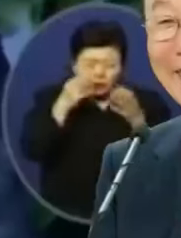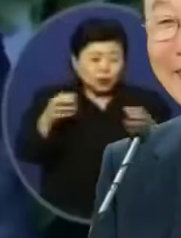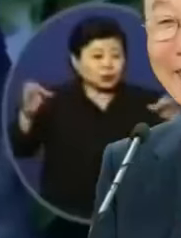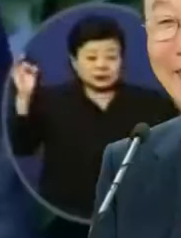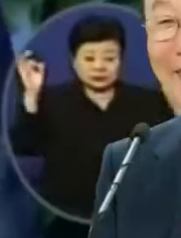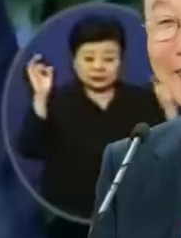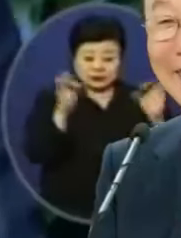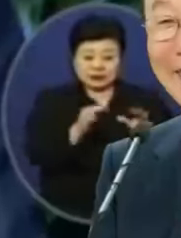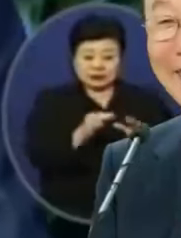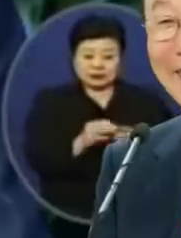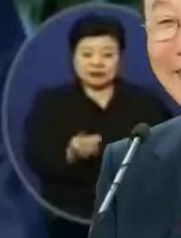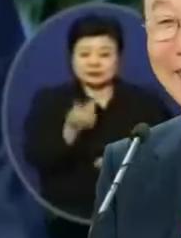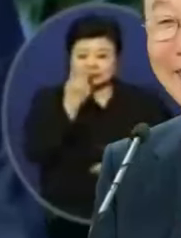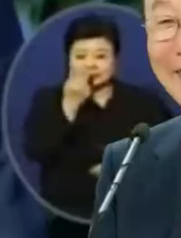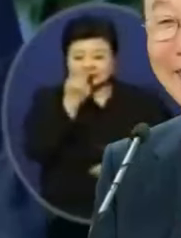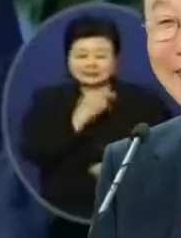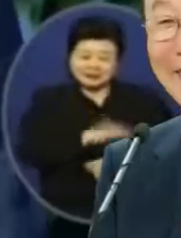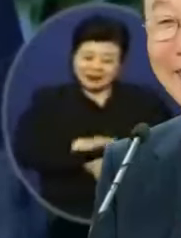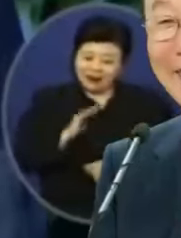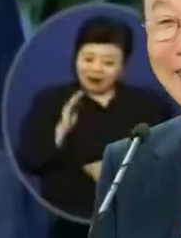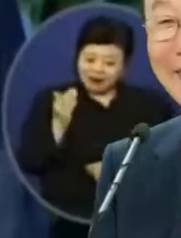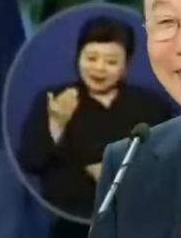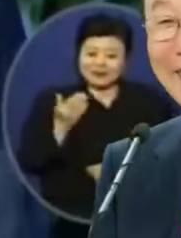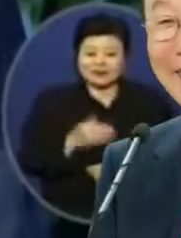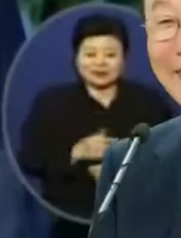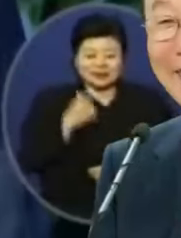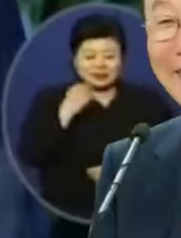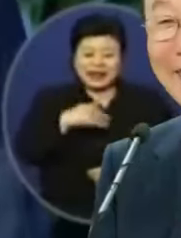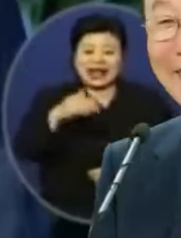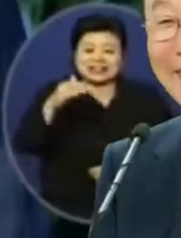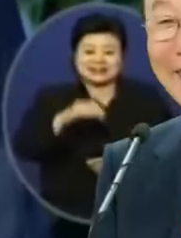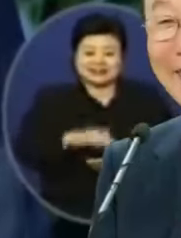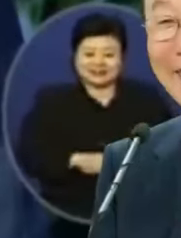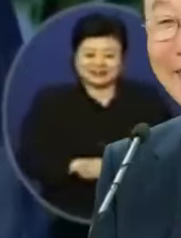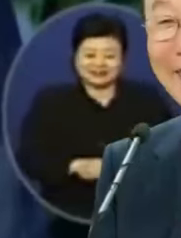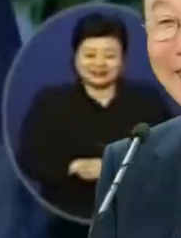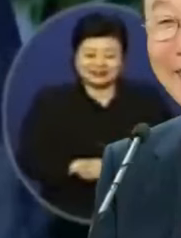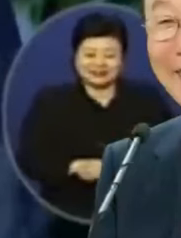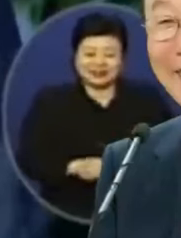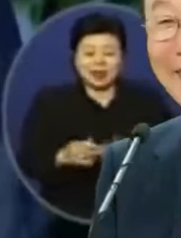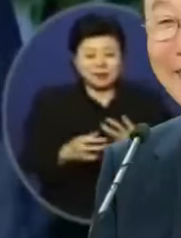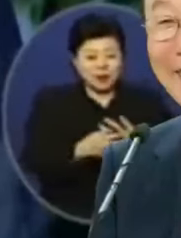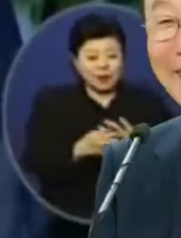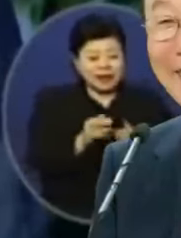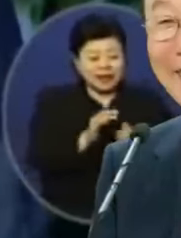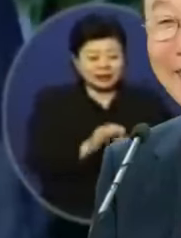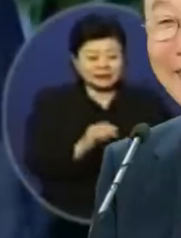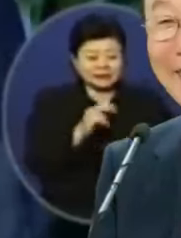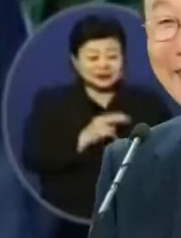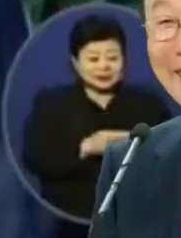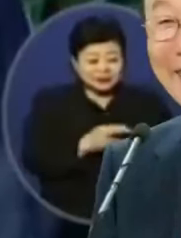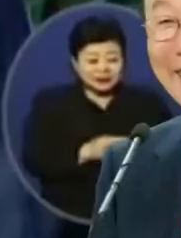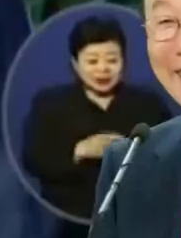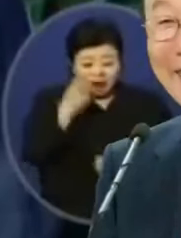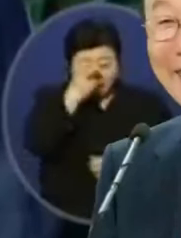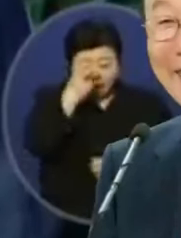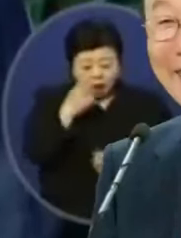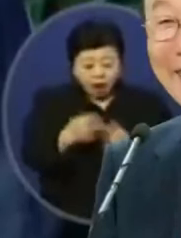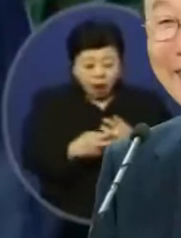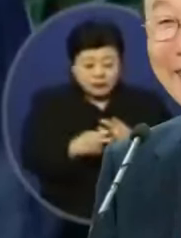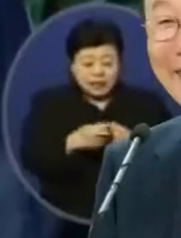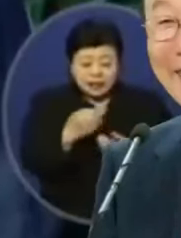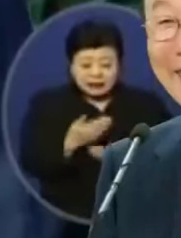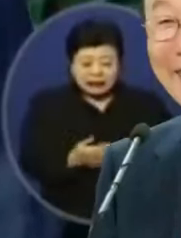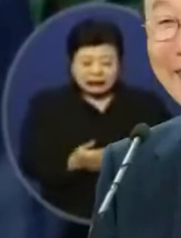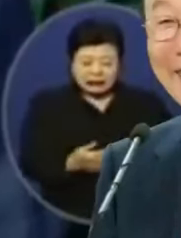사라지고 숨쉬기도 그렇게 좋고 그래서 일본에 가자마자 자기 치료하는 병원에 가서 의사에게 조사를 해봐달라고